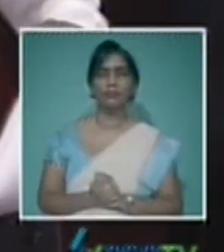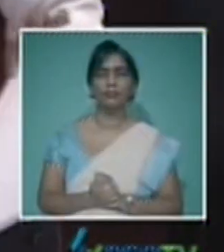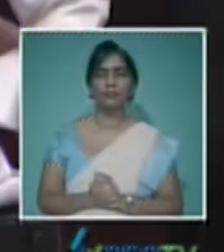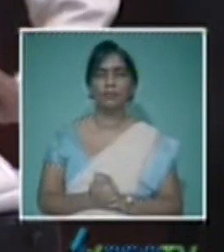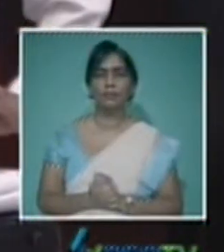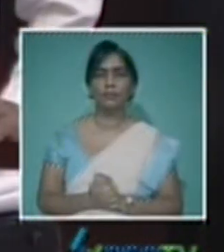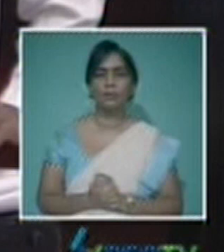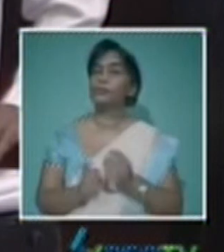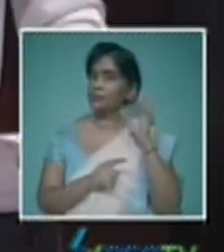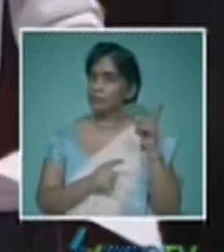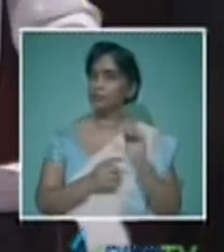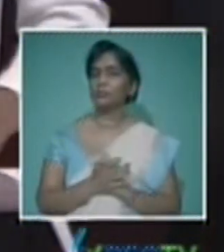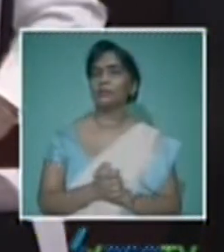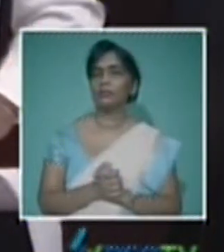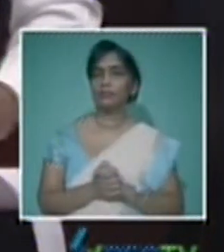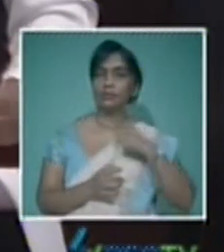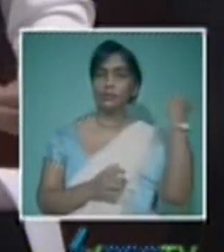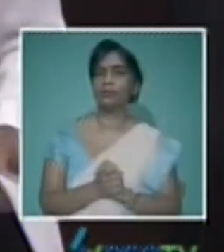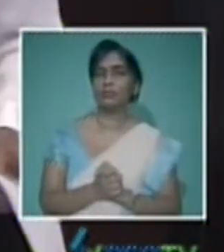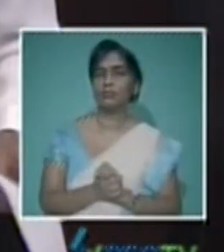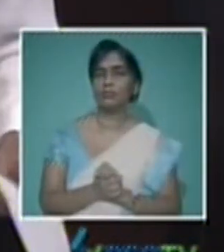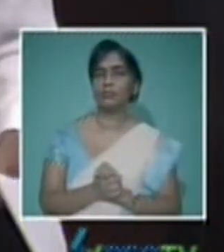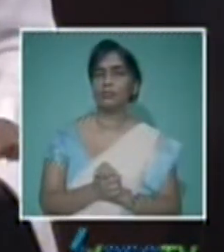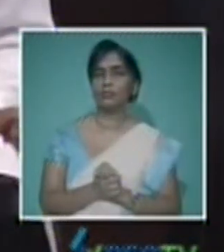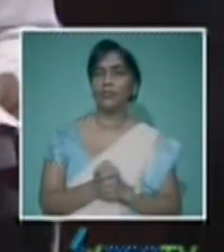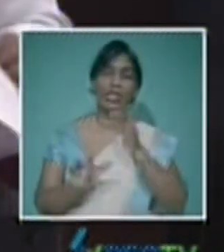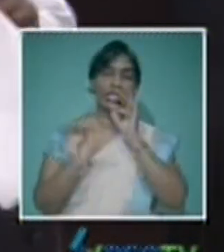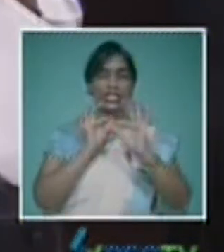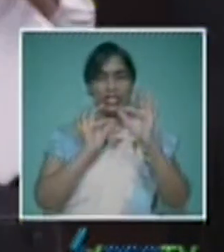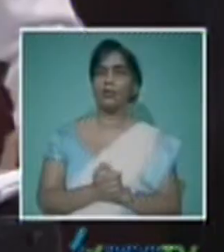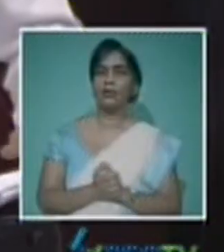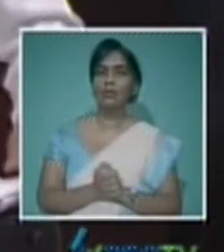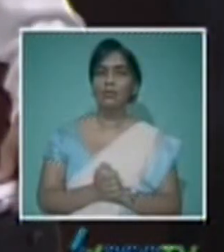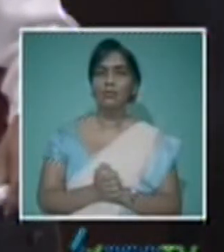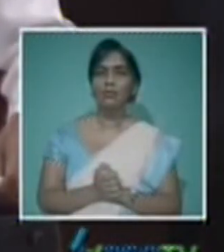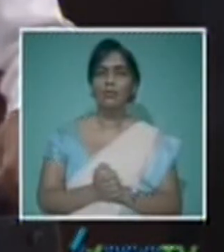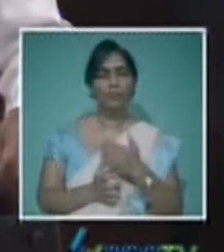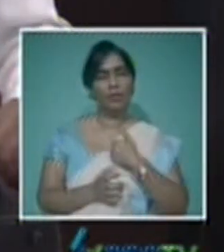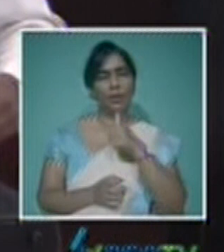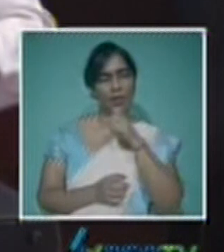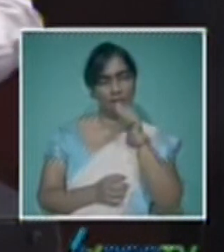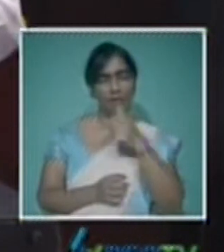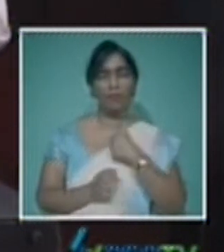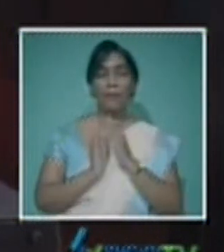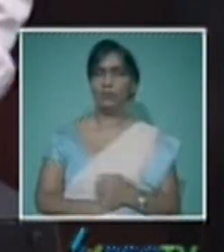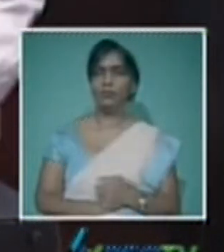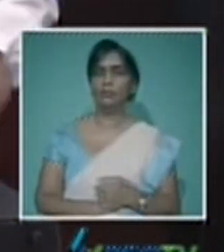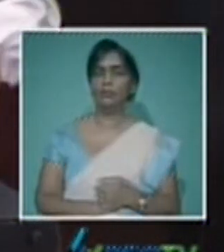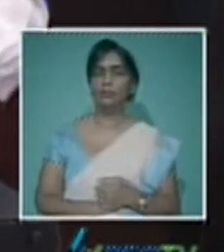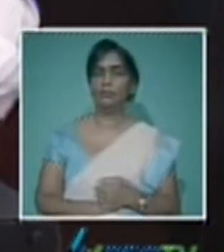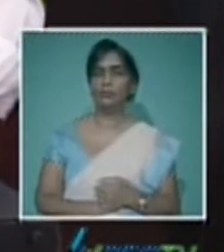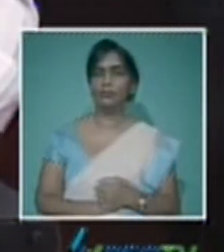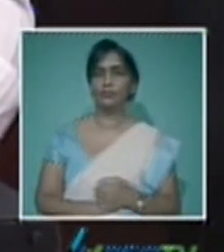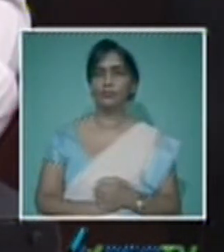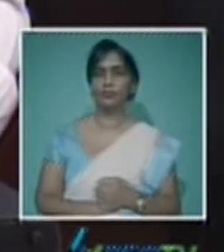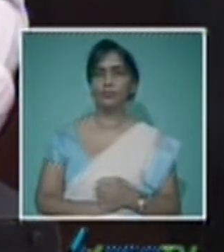ගන්නවා. ජනාධිපතිතුමා නම් කතාව අවසන් කරේ ආජි තපර ලාහිලා කියලා. මම කැමති ධම්මපදයෙන් මගේ කතාව අවසන් කරන්න.